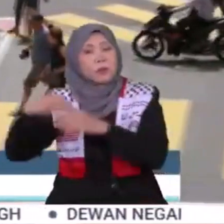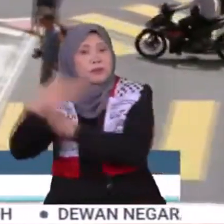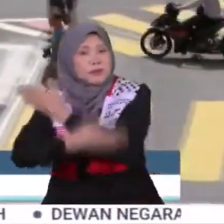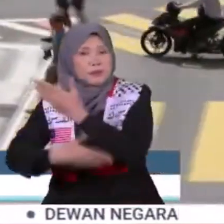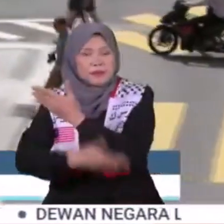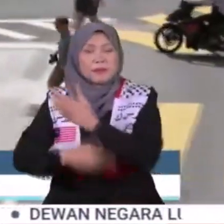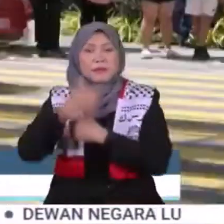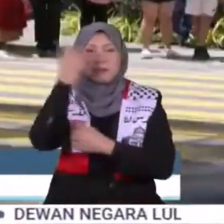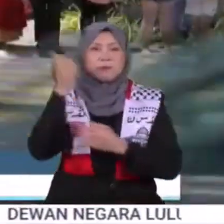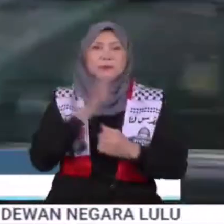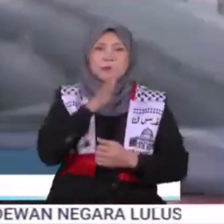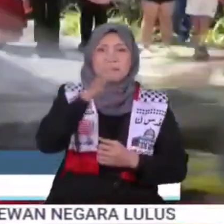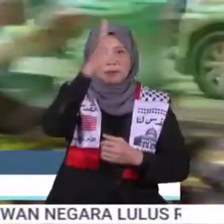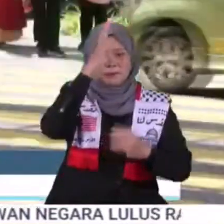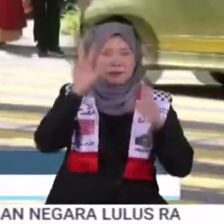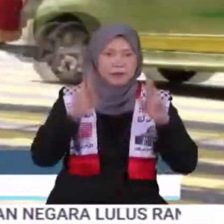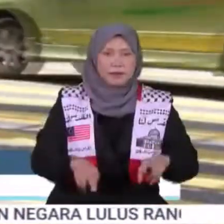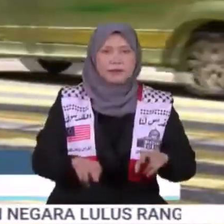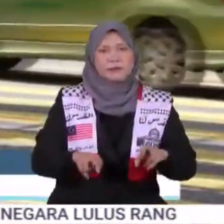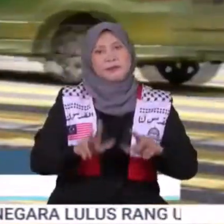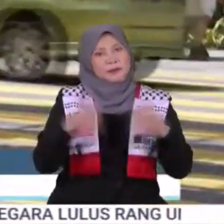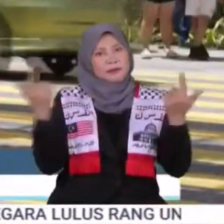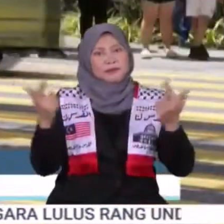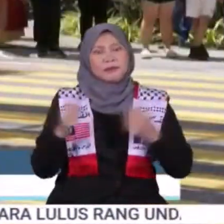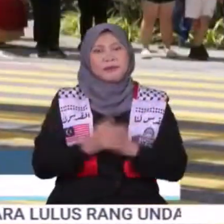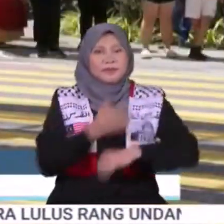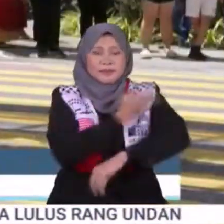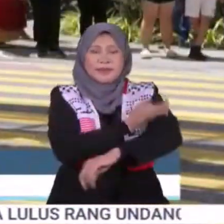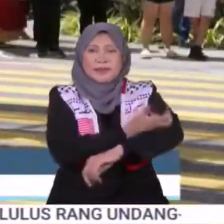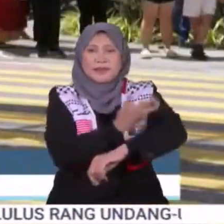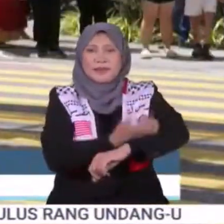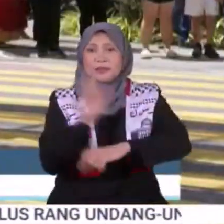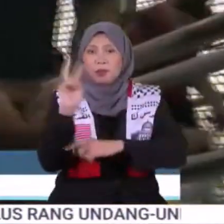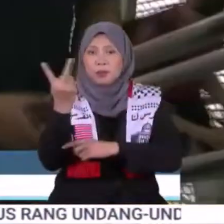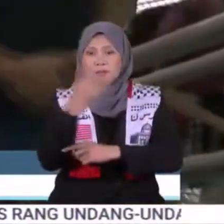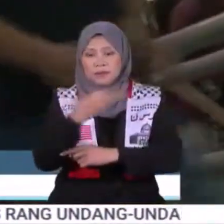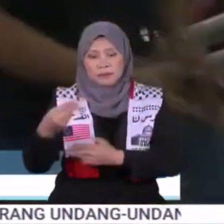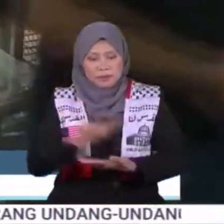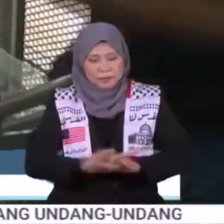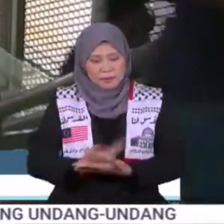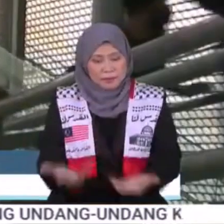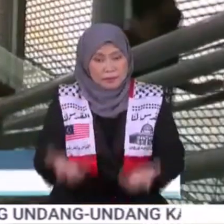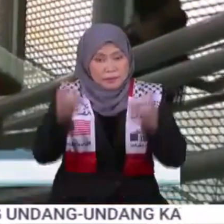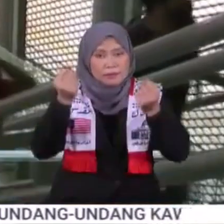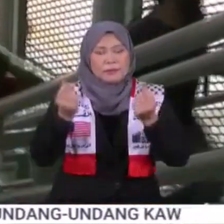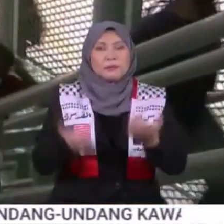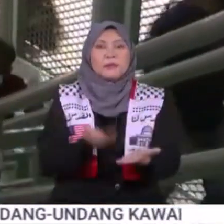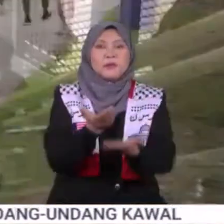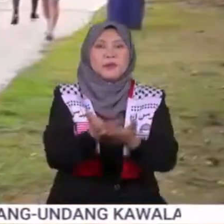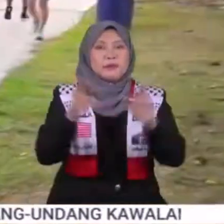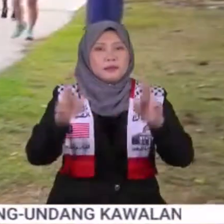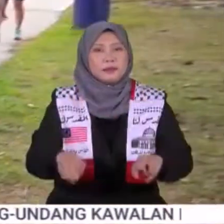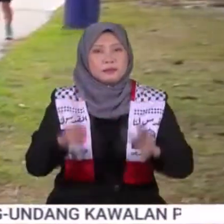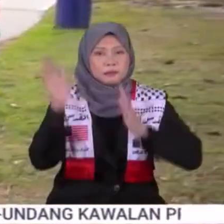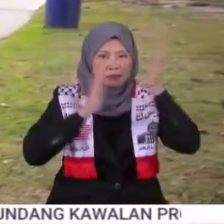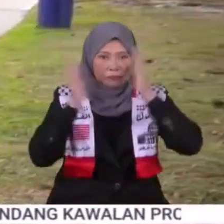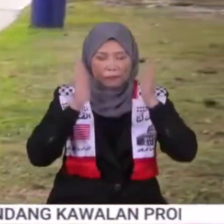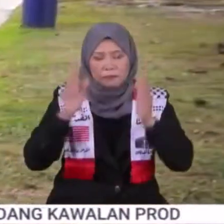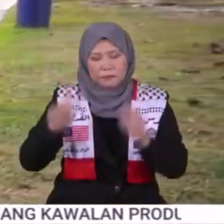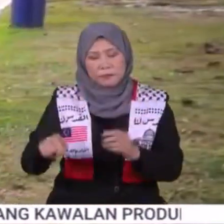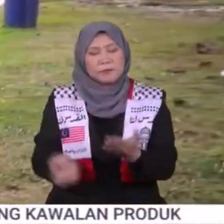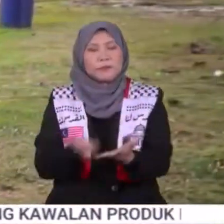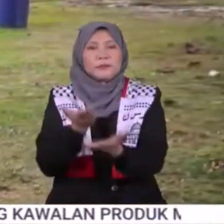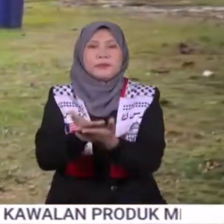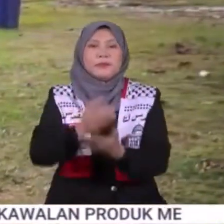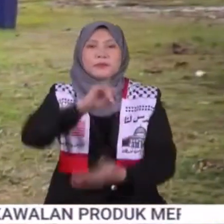Kerakyatan berbeza manakala bagi generasi kedua dan anak angkat permohonan warganegara perlu dikemukakan kepada